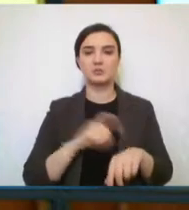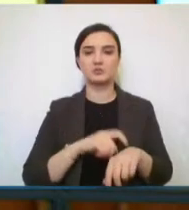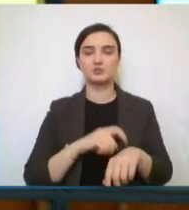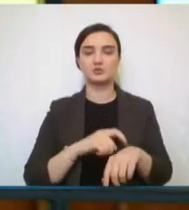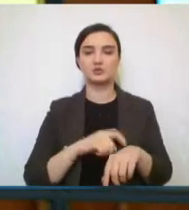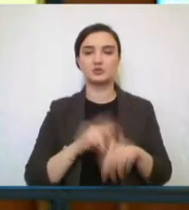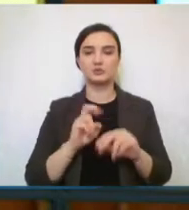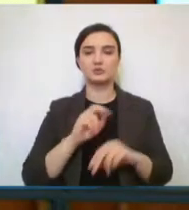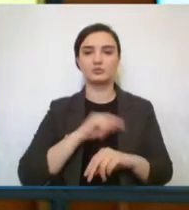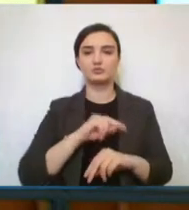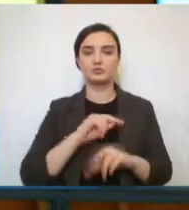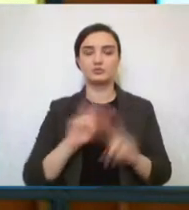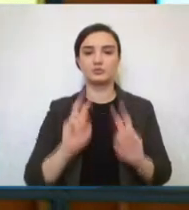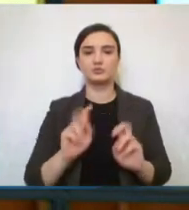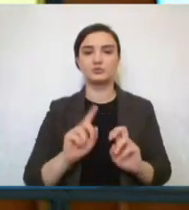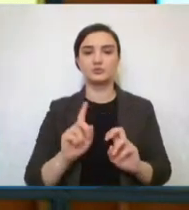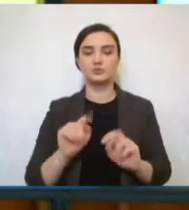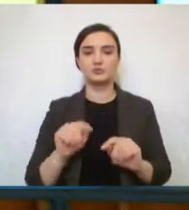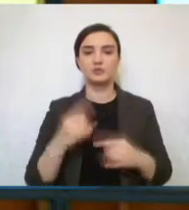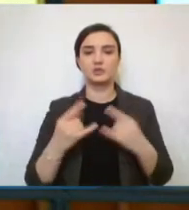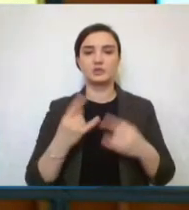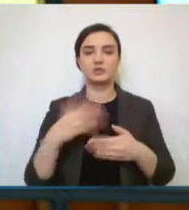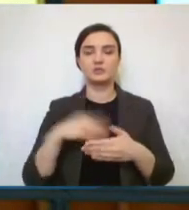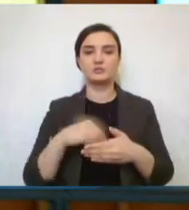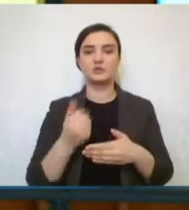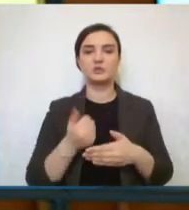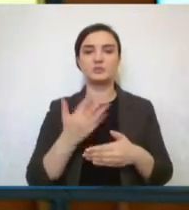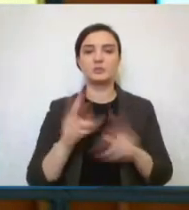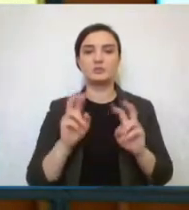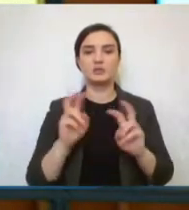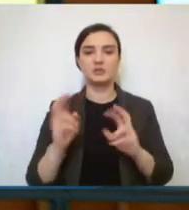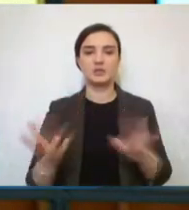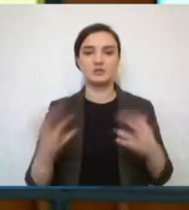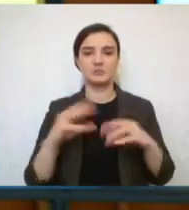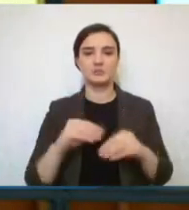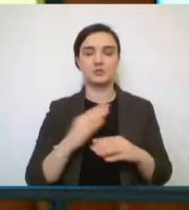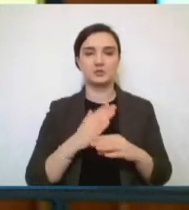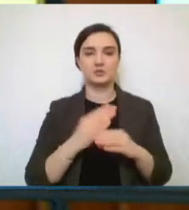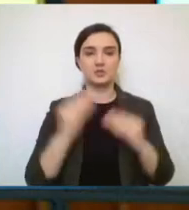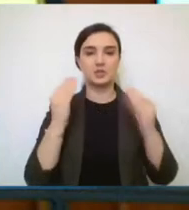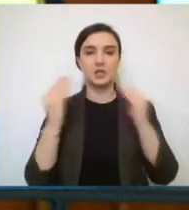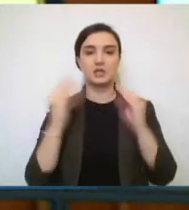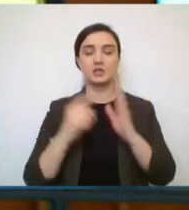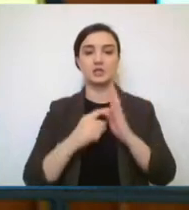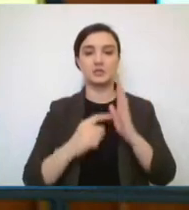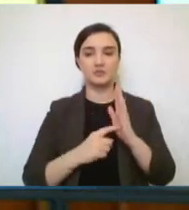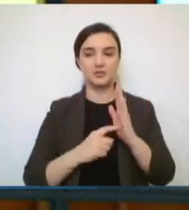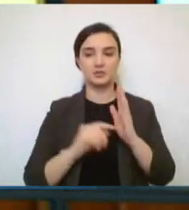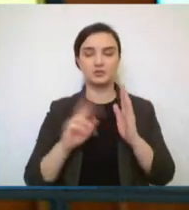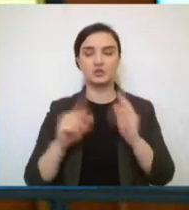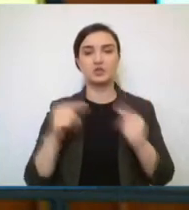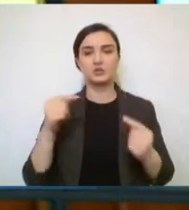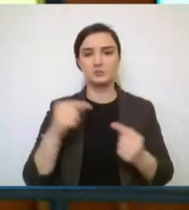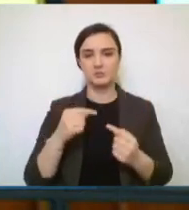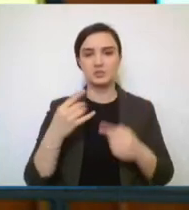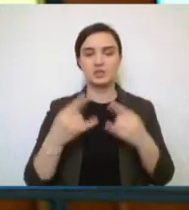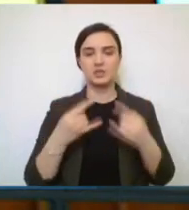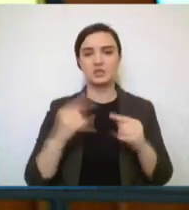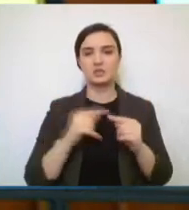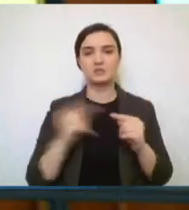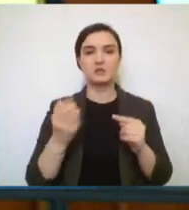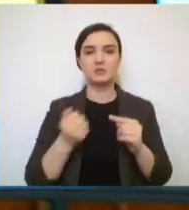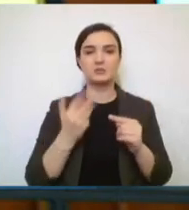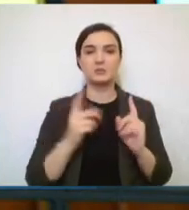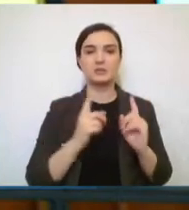გულისხმობს იმას, რომ გადაცემაში რამდენიმე თემა ერთდროულად არის განხილვის საგანი და შესაბამისად გადაცემა რამდენიმე ბლოკისგან